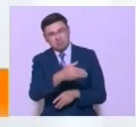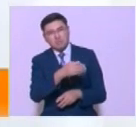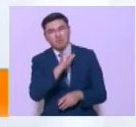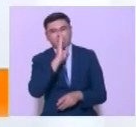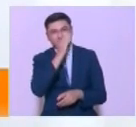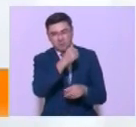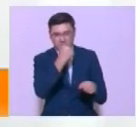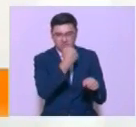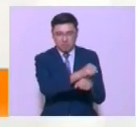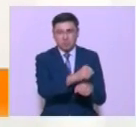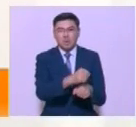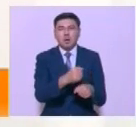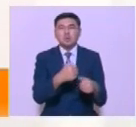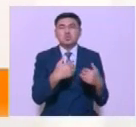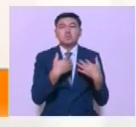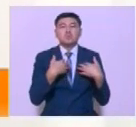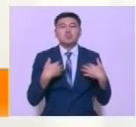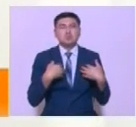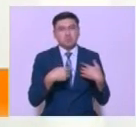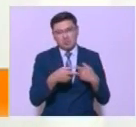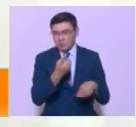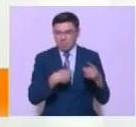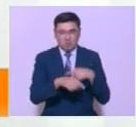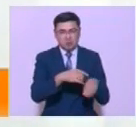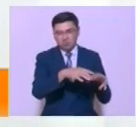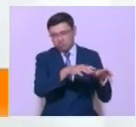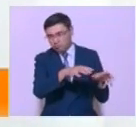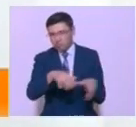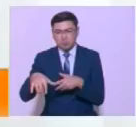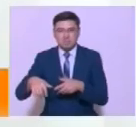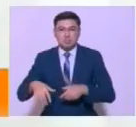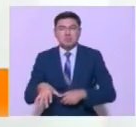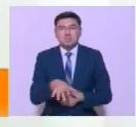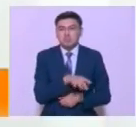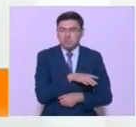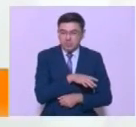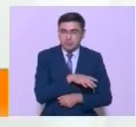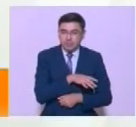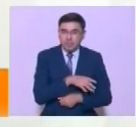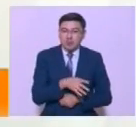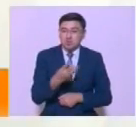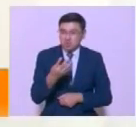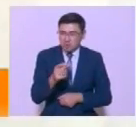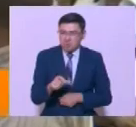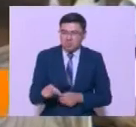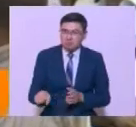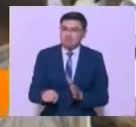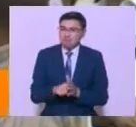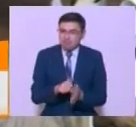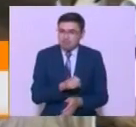вернули весь свой скот и остальное имущество в целости и сохранности своими жизнями пожертвовали четыре